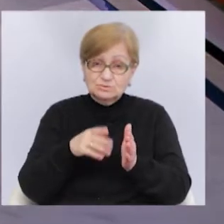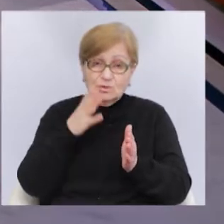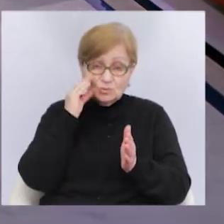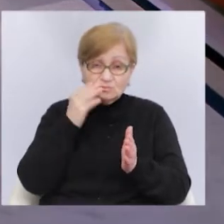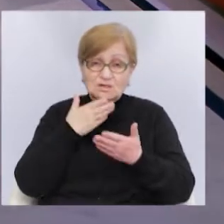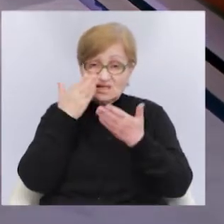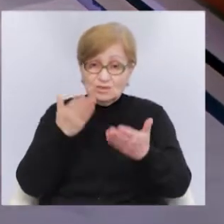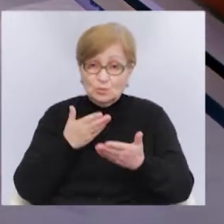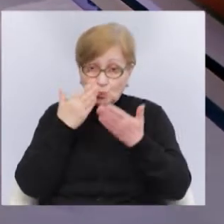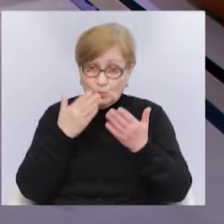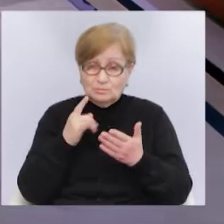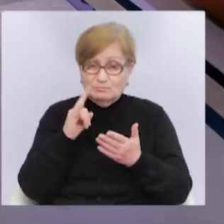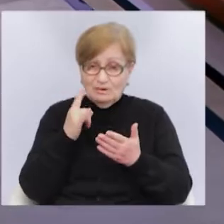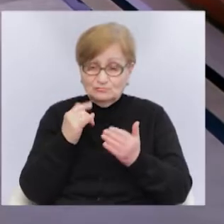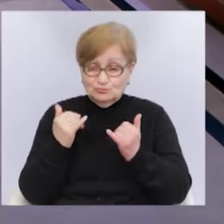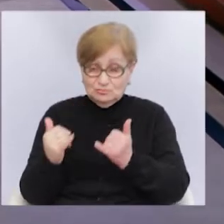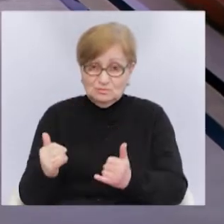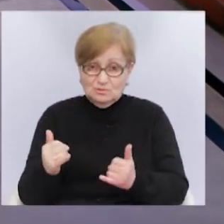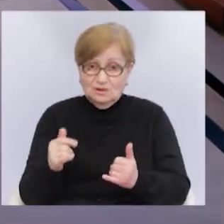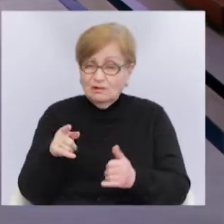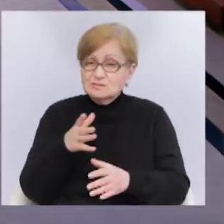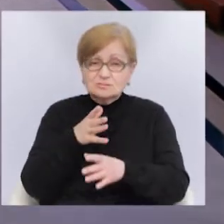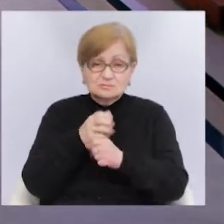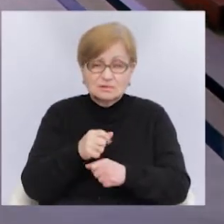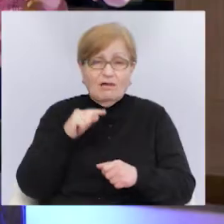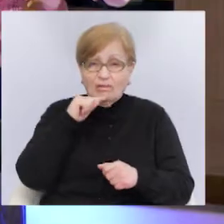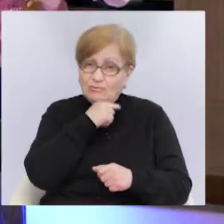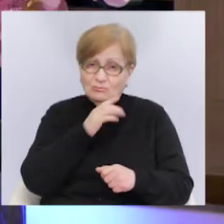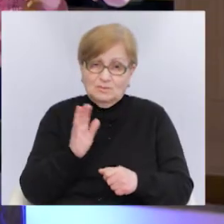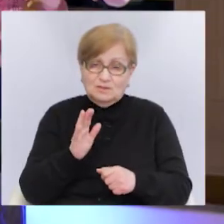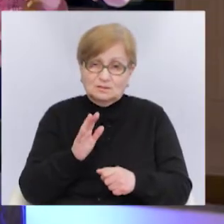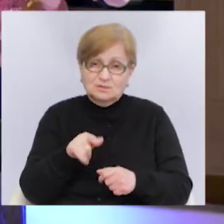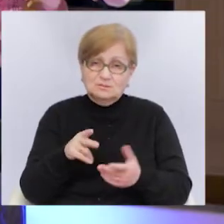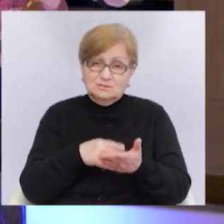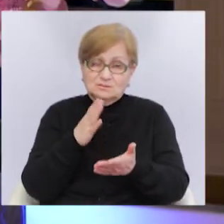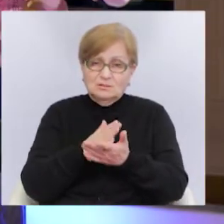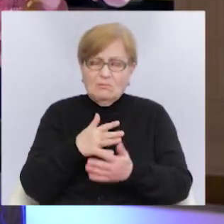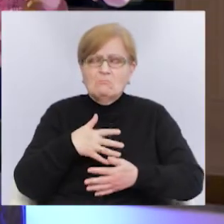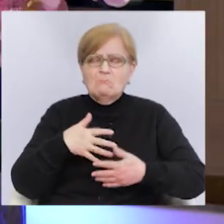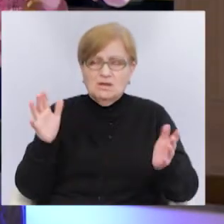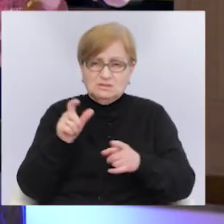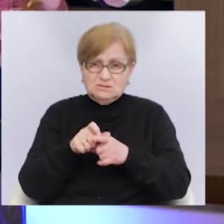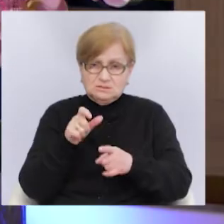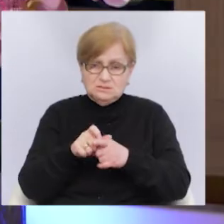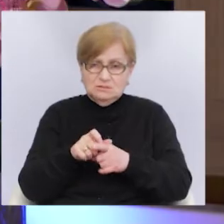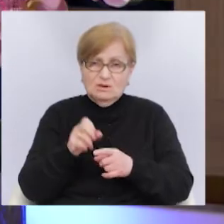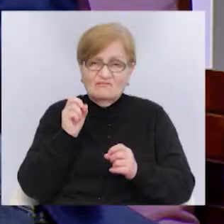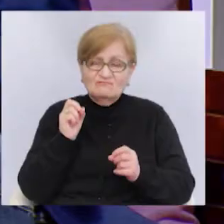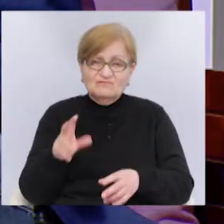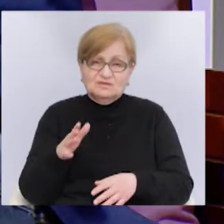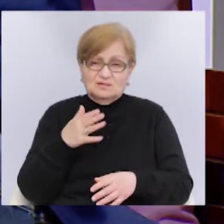საბავშვო ციგნებიდან დაწყებული, უკვე ვეღარ იქნება ეკონომიური, ხო? ციგნებში არის იმაზე ბევრად მეტი სიტყვა, ვიდრე